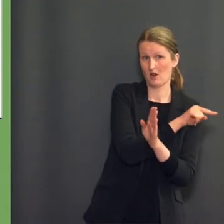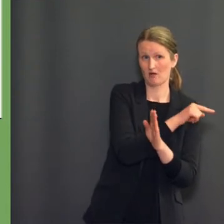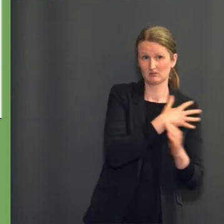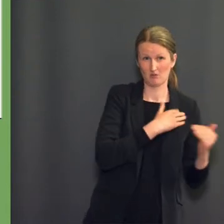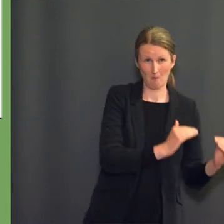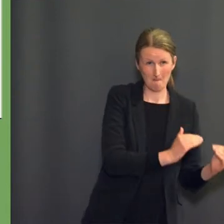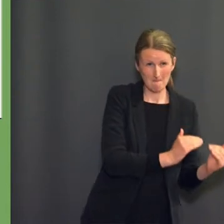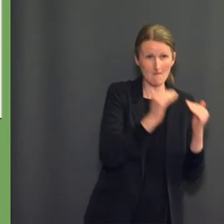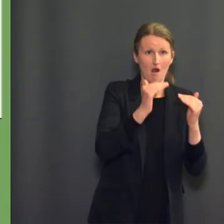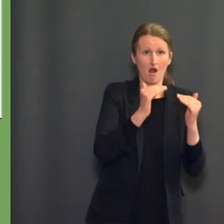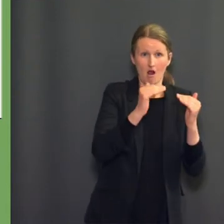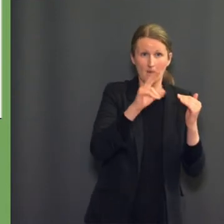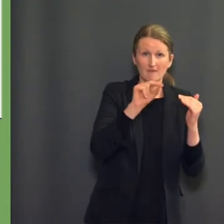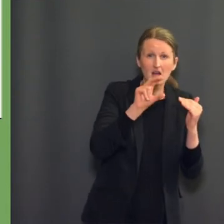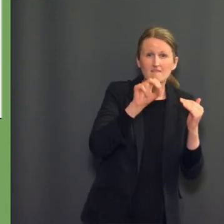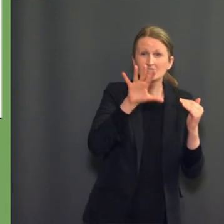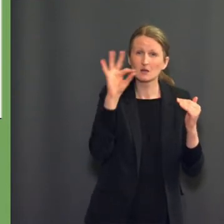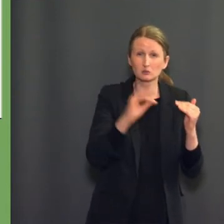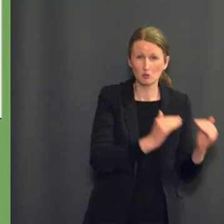à 25%.